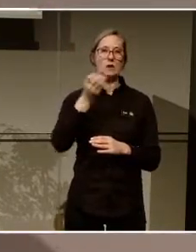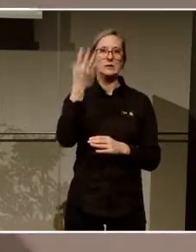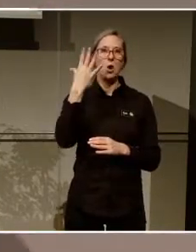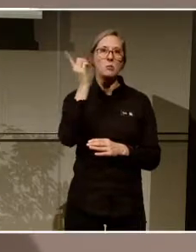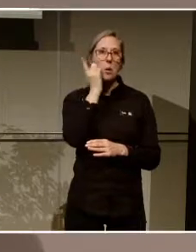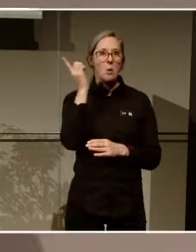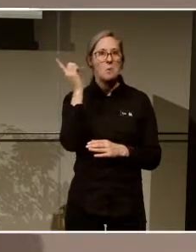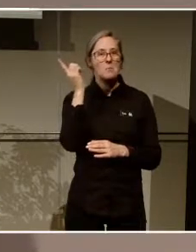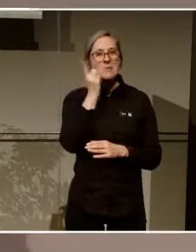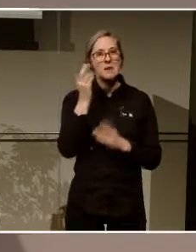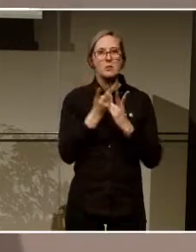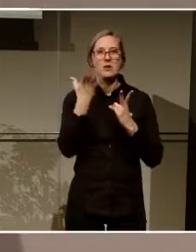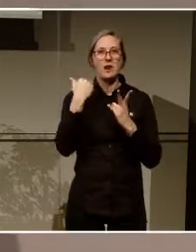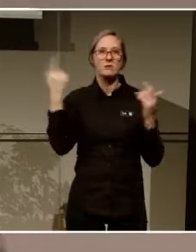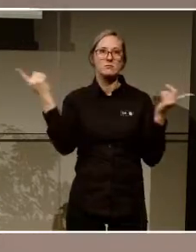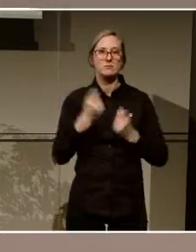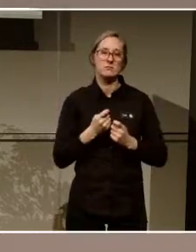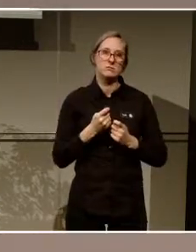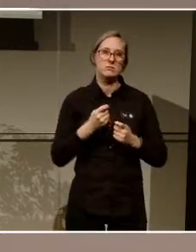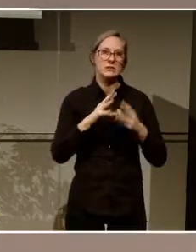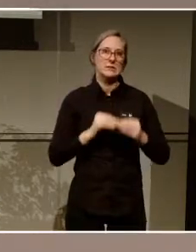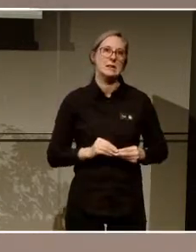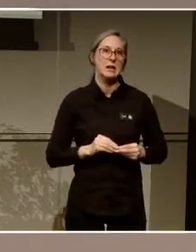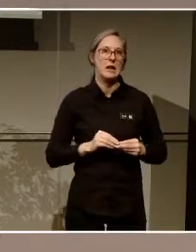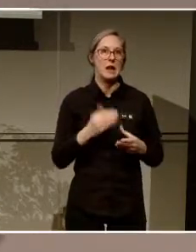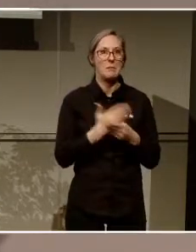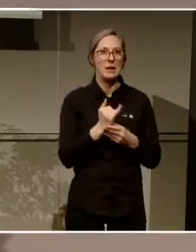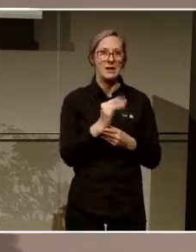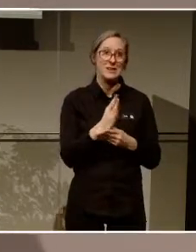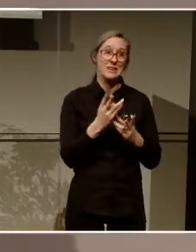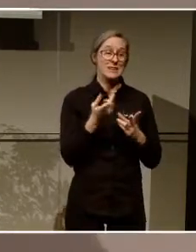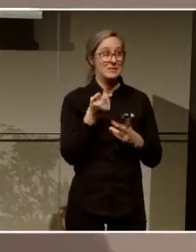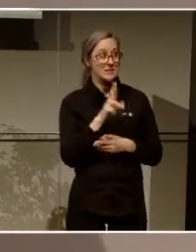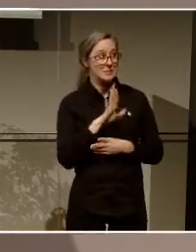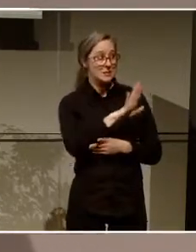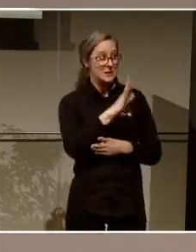Jörgens pappa då, att man behöver lite assistans från en yngre för att använda det.